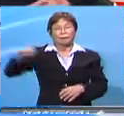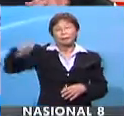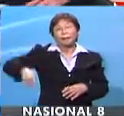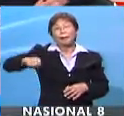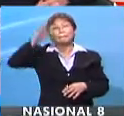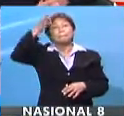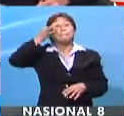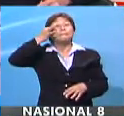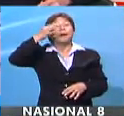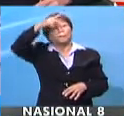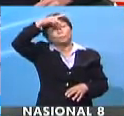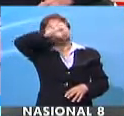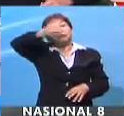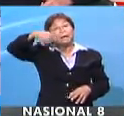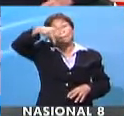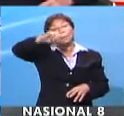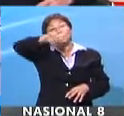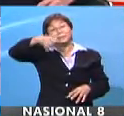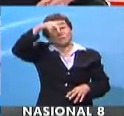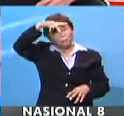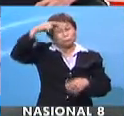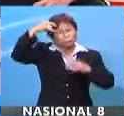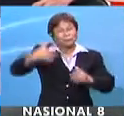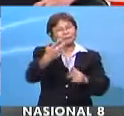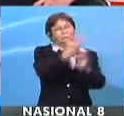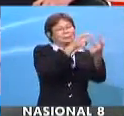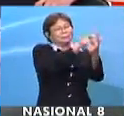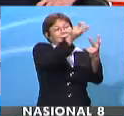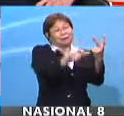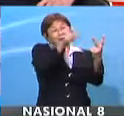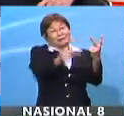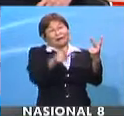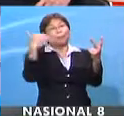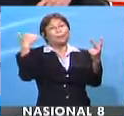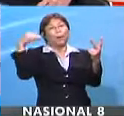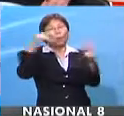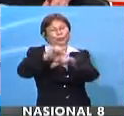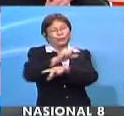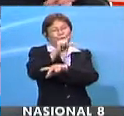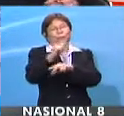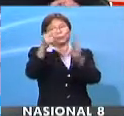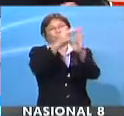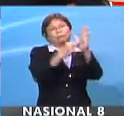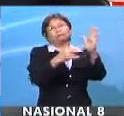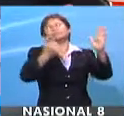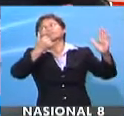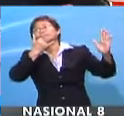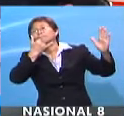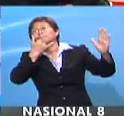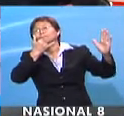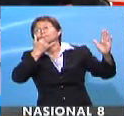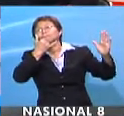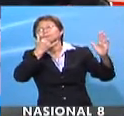mahkamah persekutuan di Putrajaya memutuskan tiga individu transgender telah menggunakan saluran undang-undang yang salah dalam